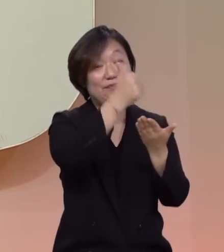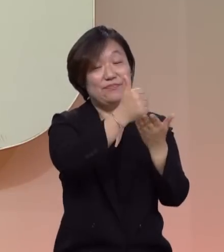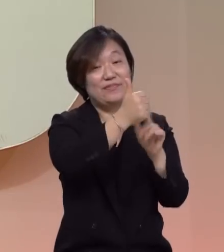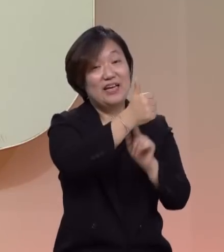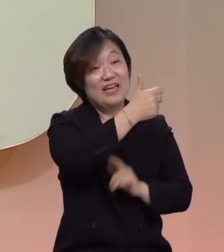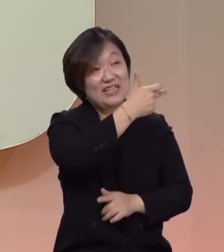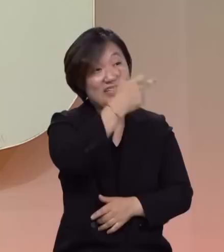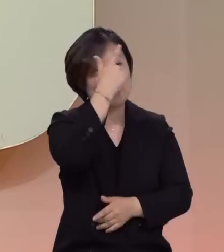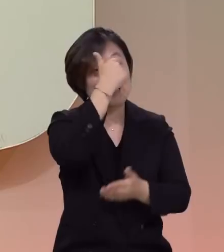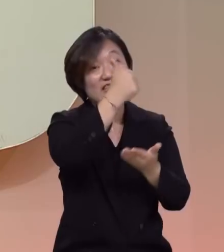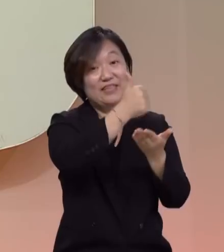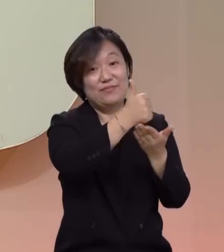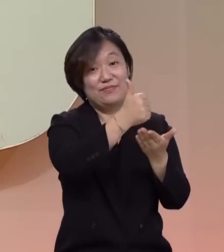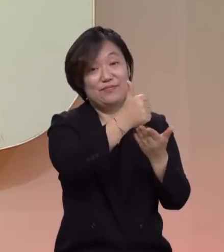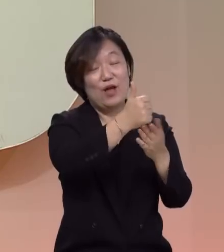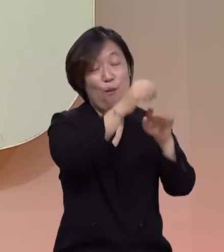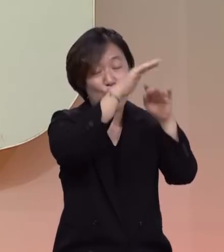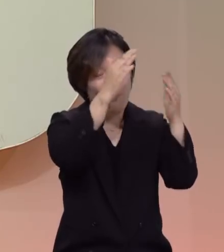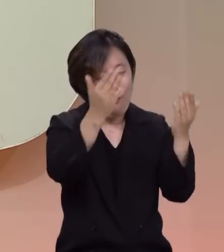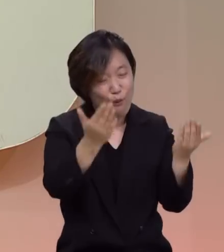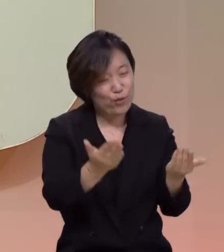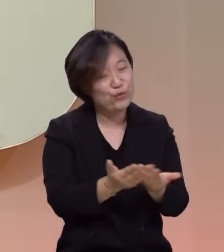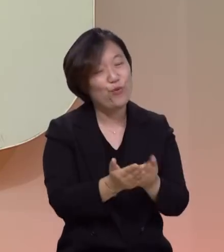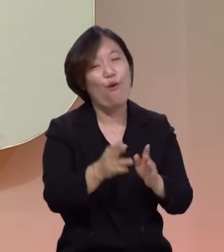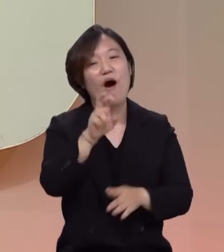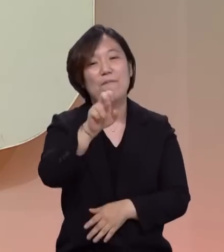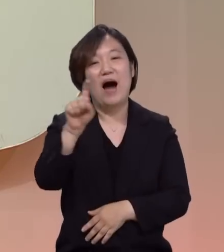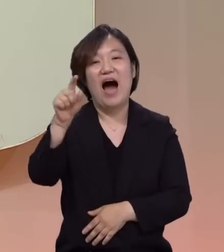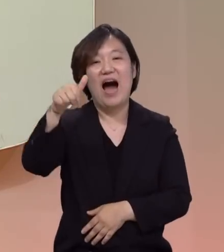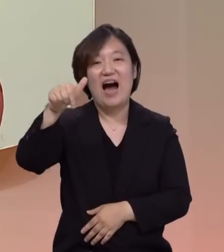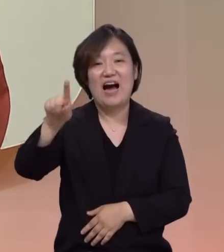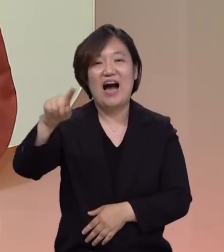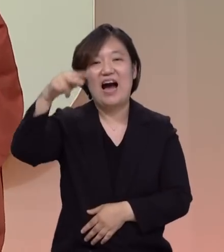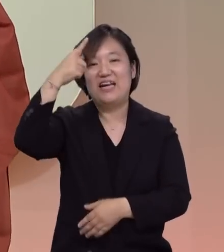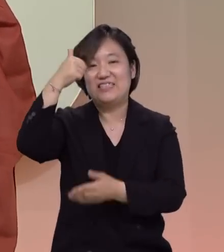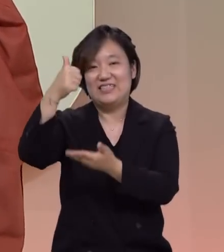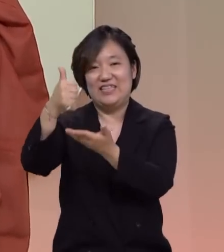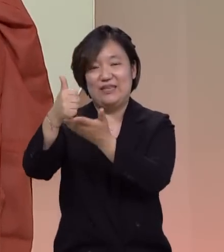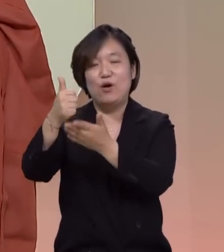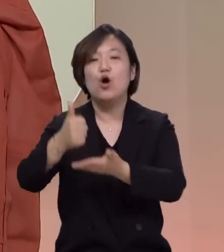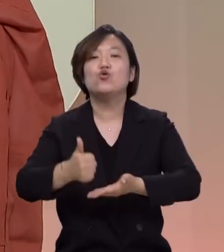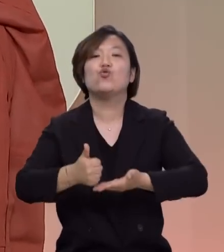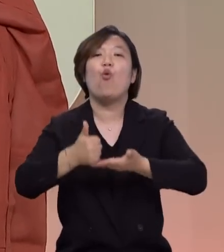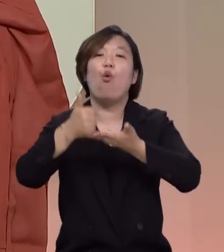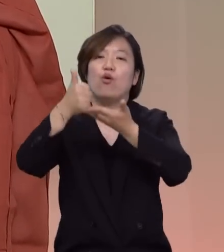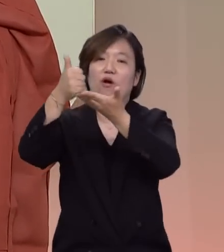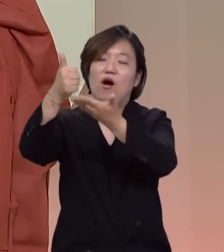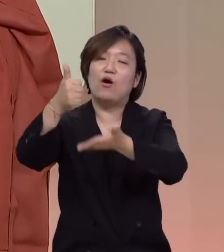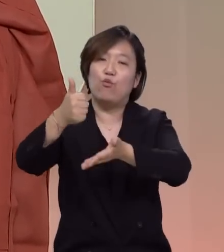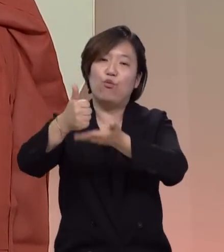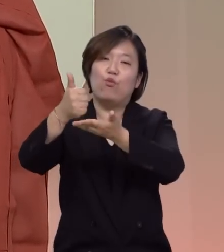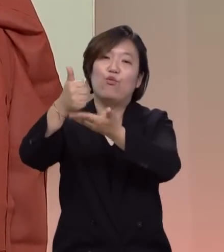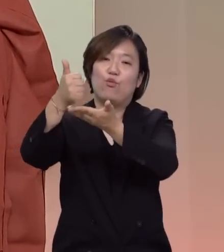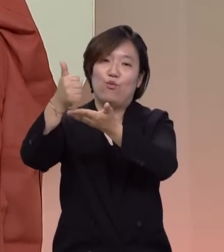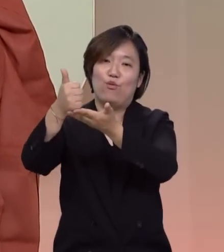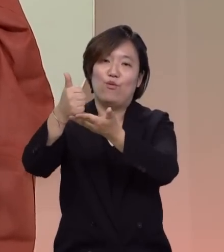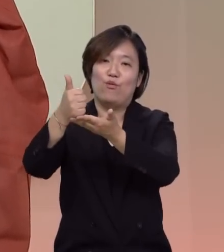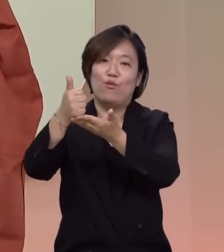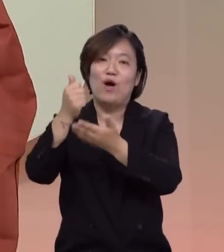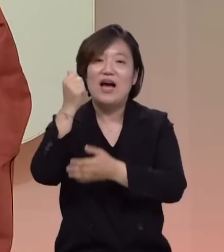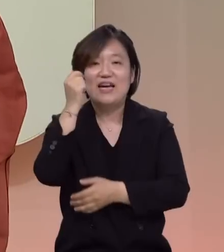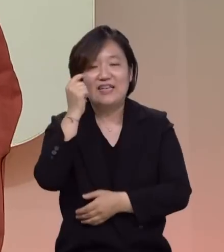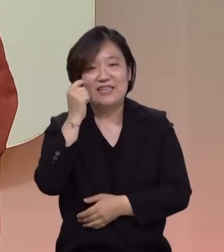그런 국민들의 그런 힐링 멘토라고 해서 굉장히 친숙한 그런